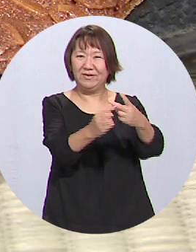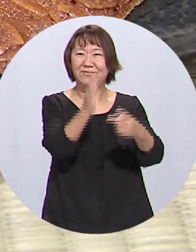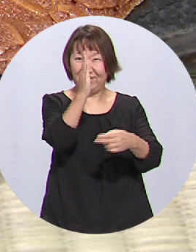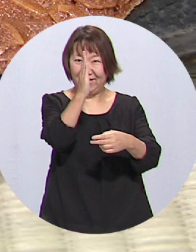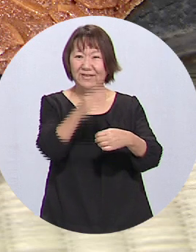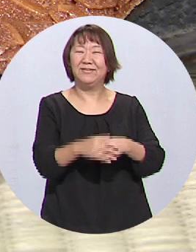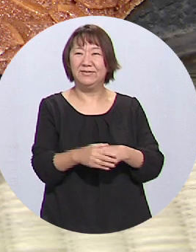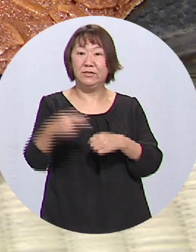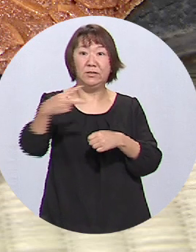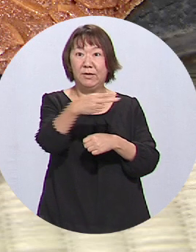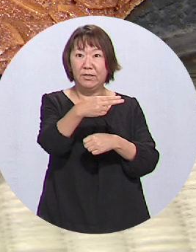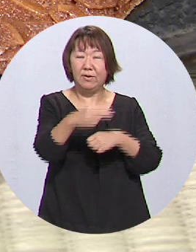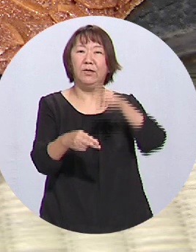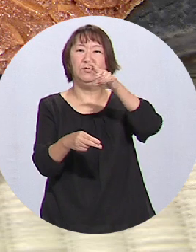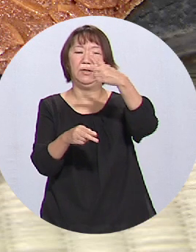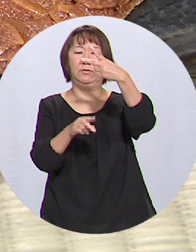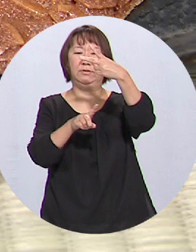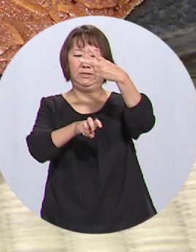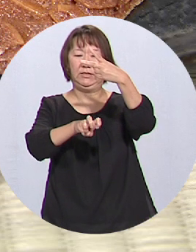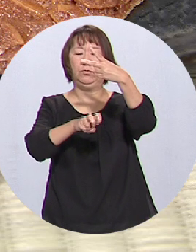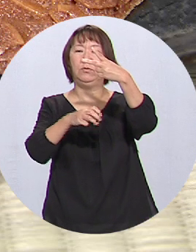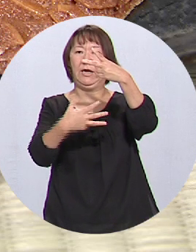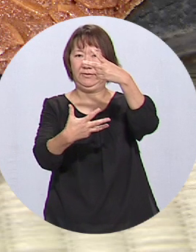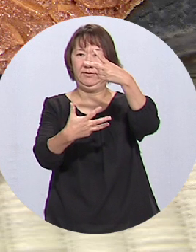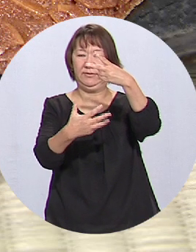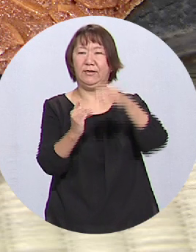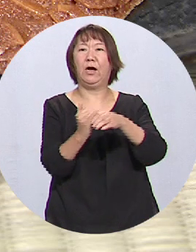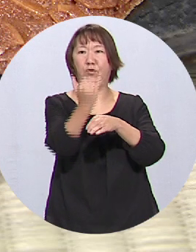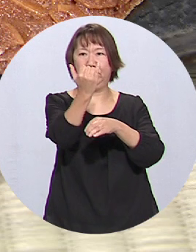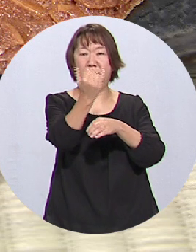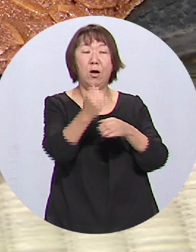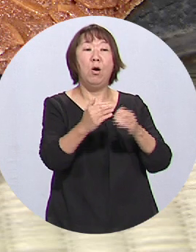りください。締め切りは28日火曜日です。ファックスまたは